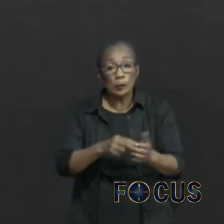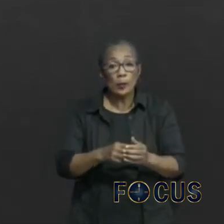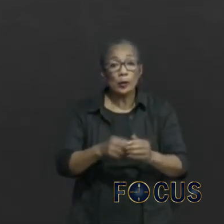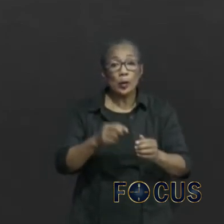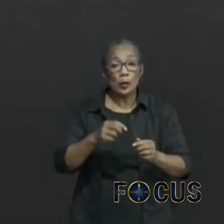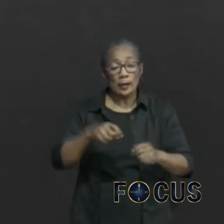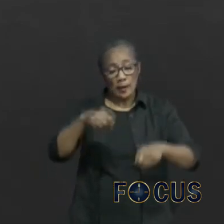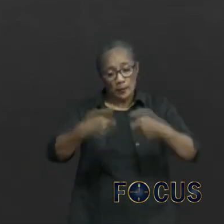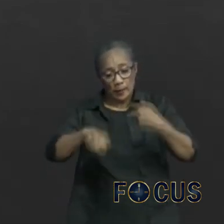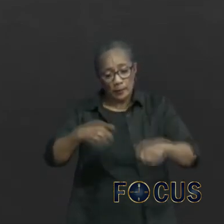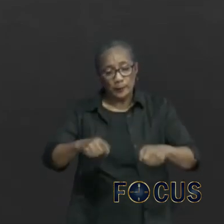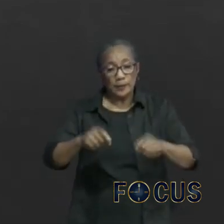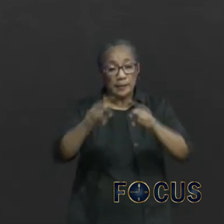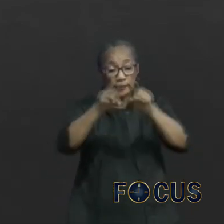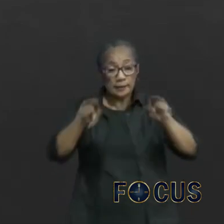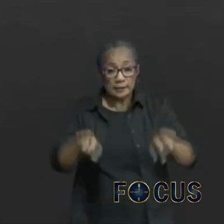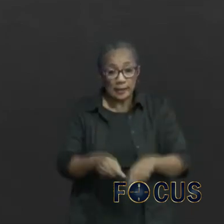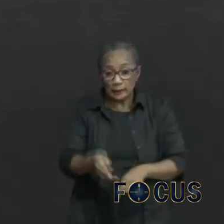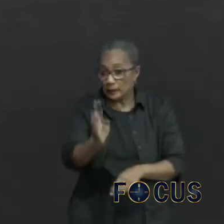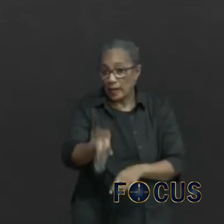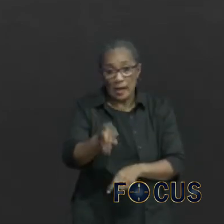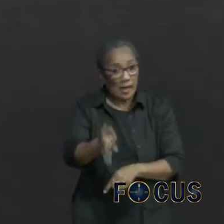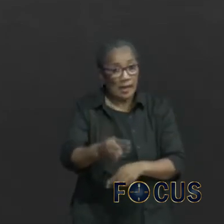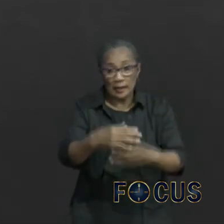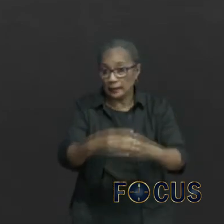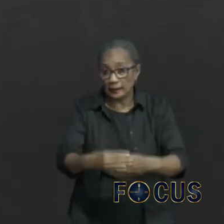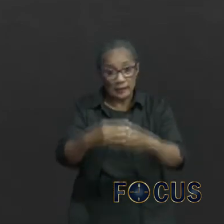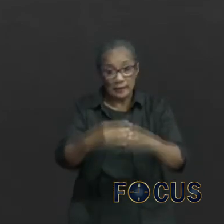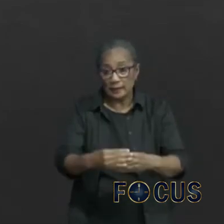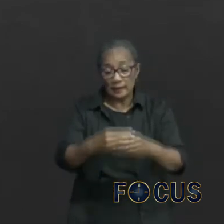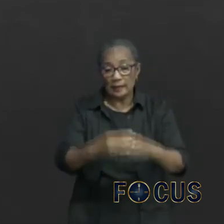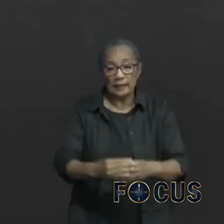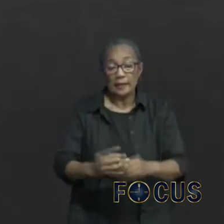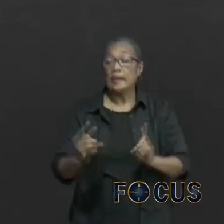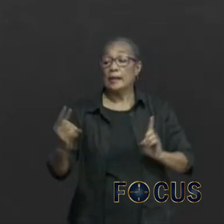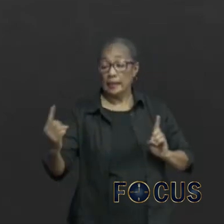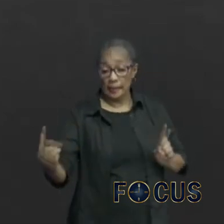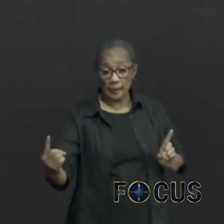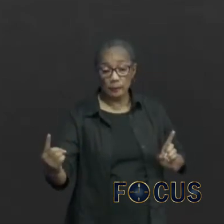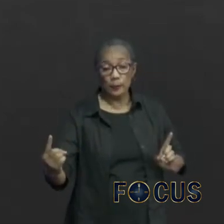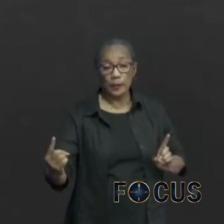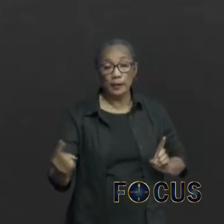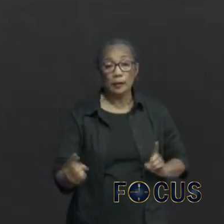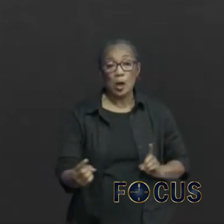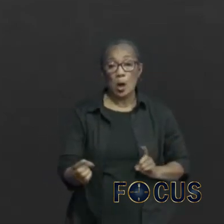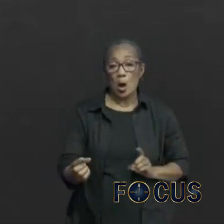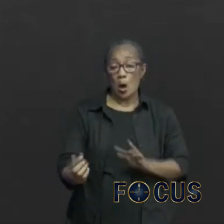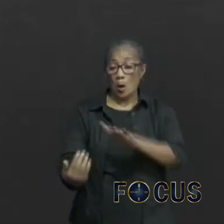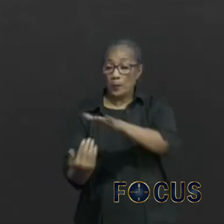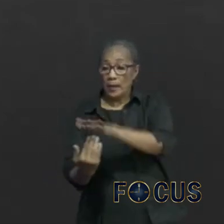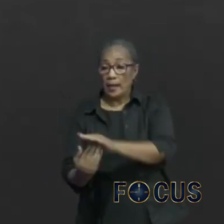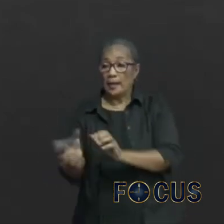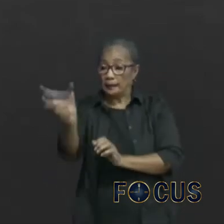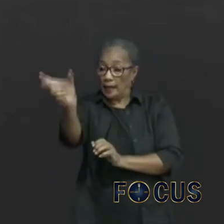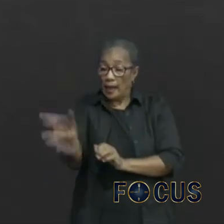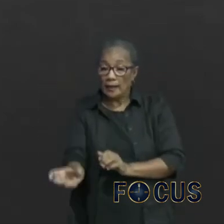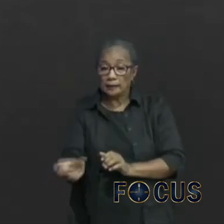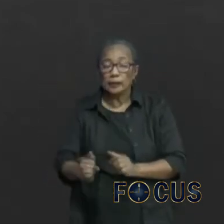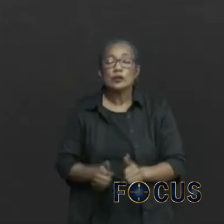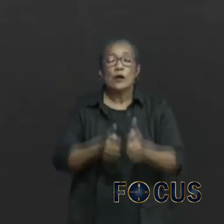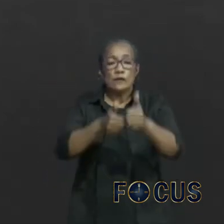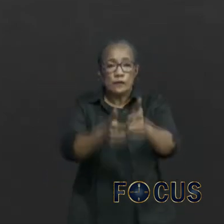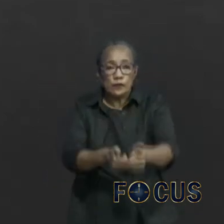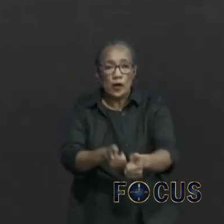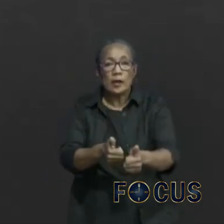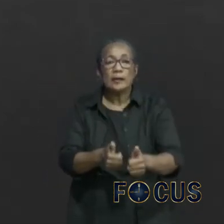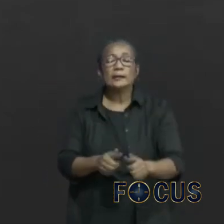papieren zakdoekjes. Schud geen handen. Houd 1,5 meter afstand op eindhaltes. Volg de instructies voor het